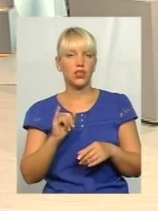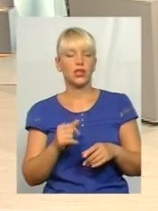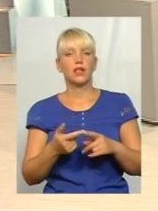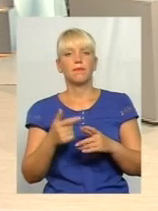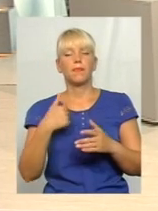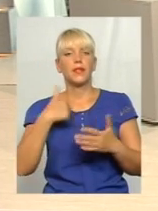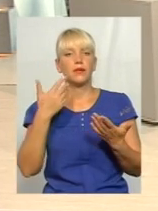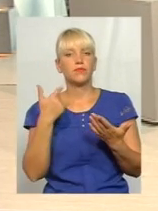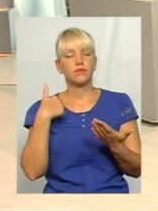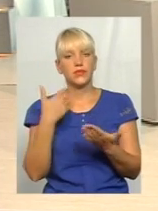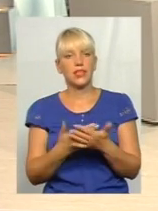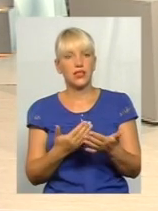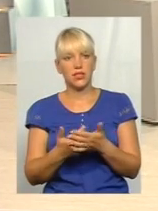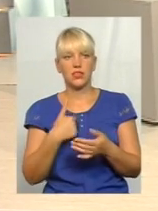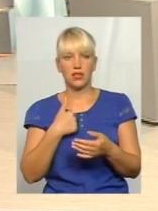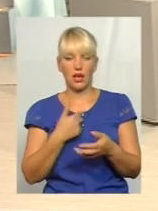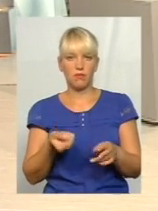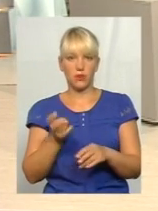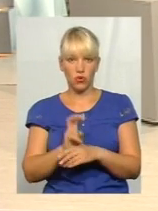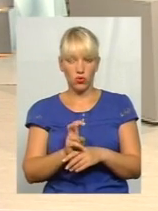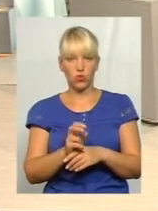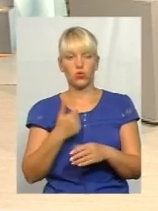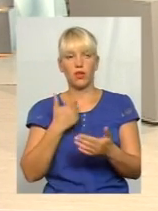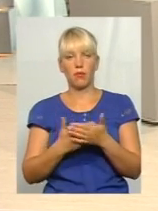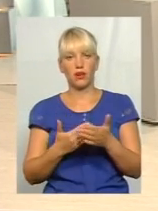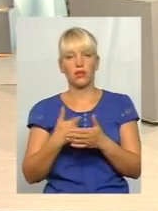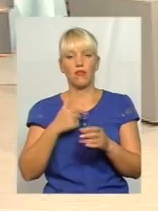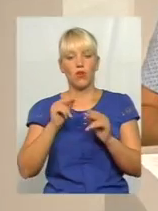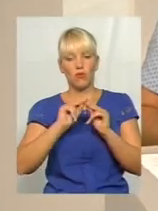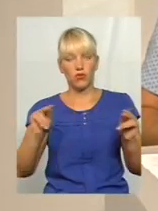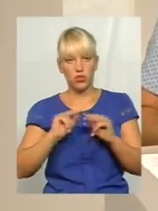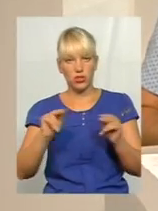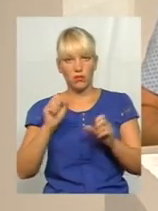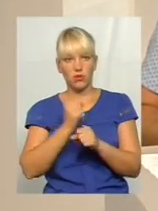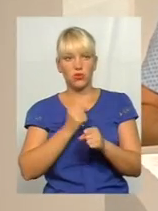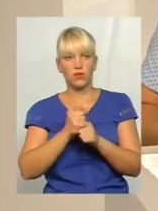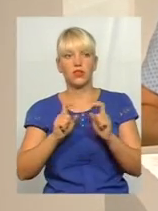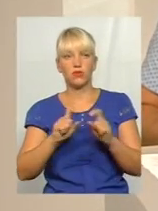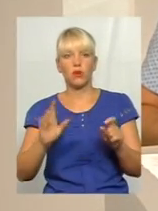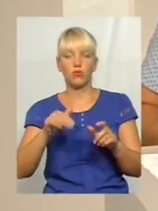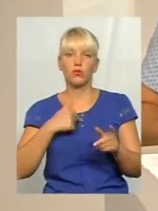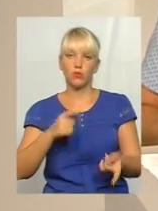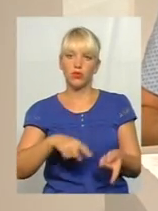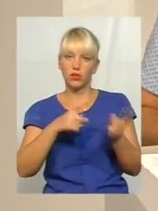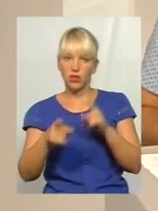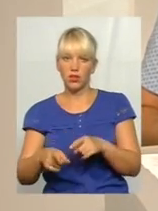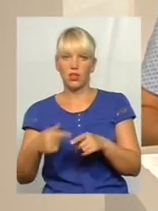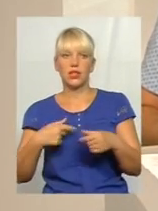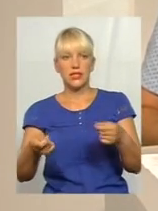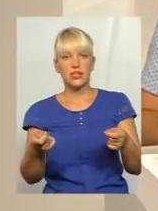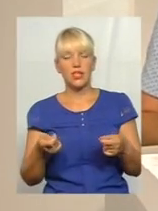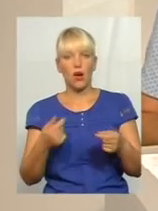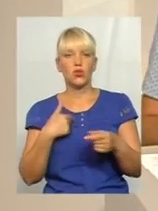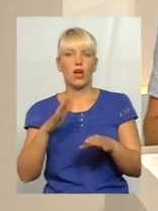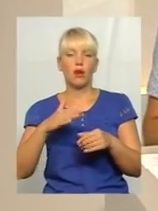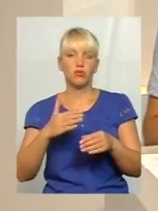мені здається що спочатку я приходжу умовно кажучи вчителям працювати в школу потім я стаю там ну мабуть залучем якимось а потім вже тільки а тут